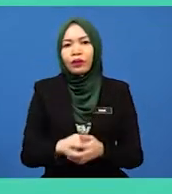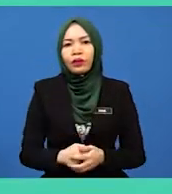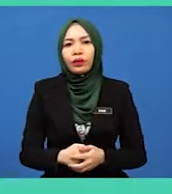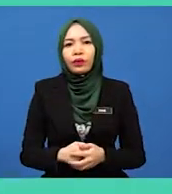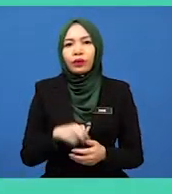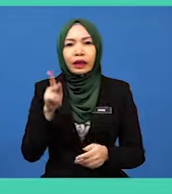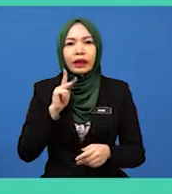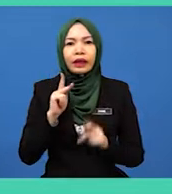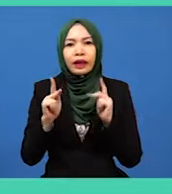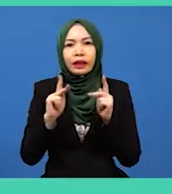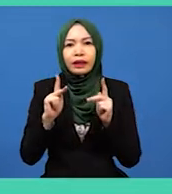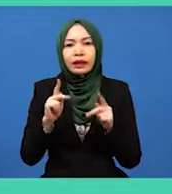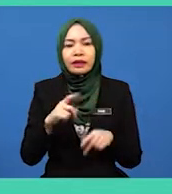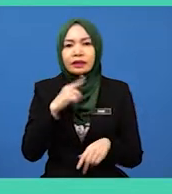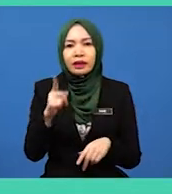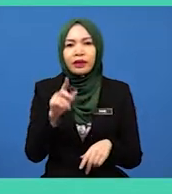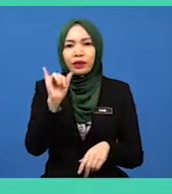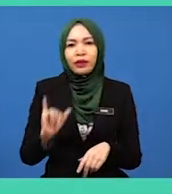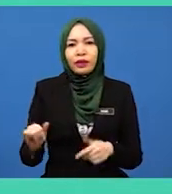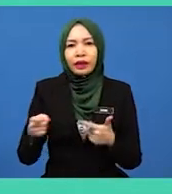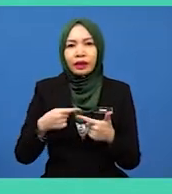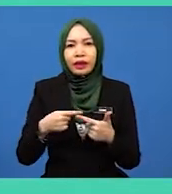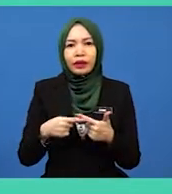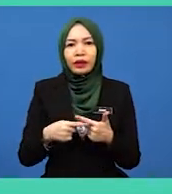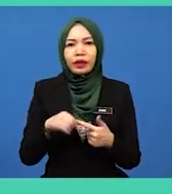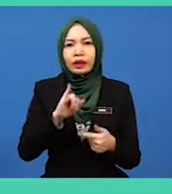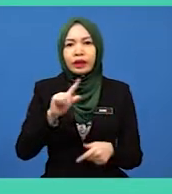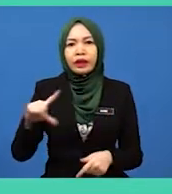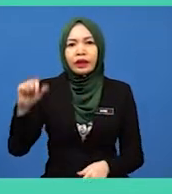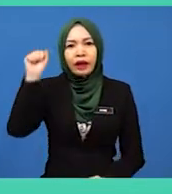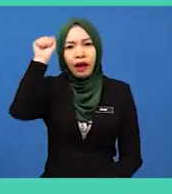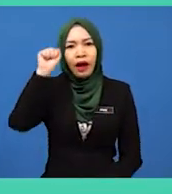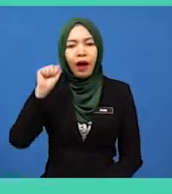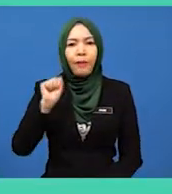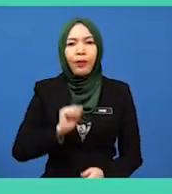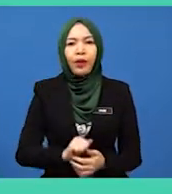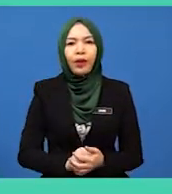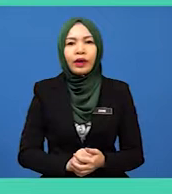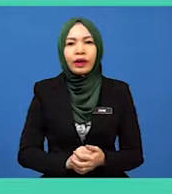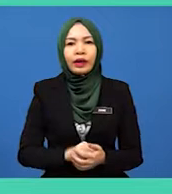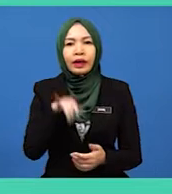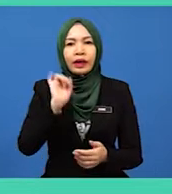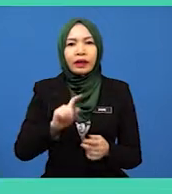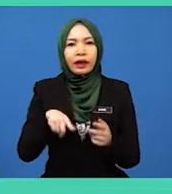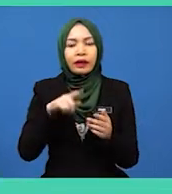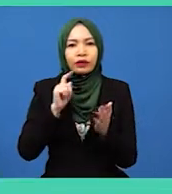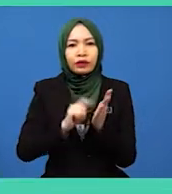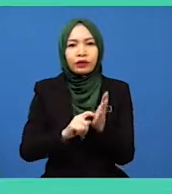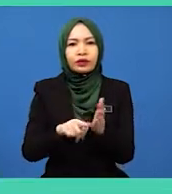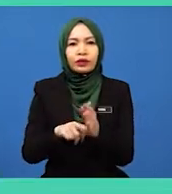Kata seru yang kedua pula ialah amboi yang menunjukkan sindiran.